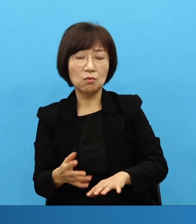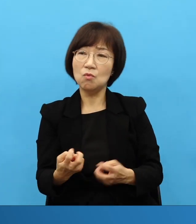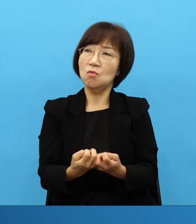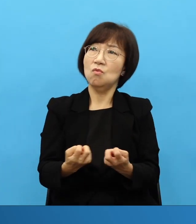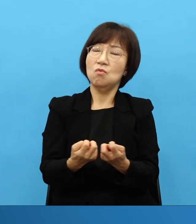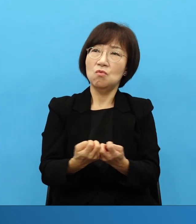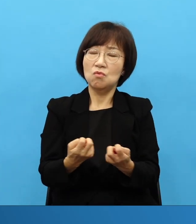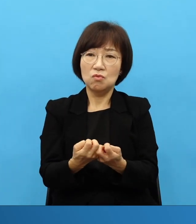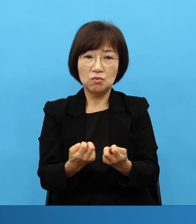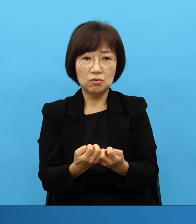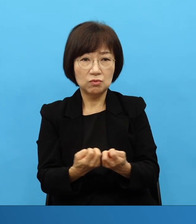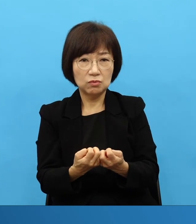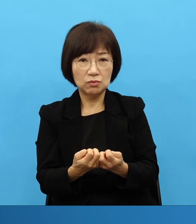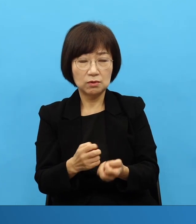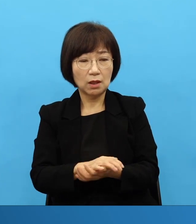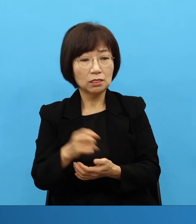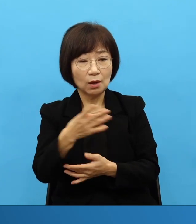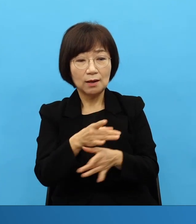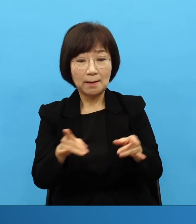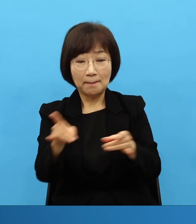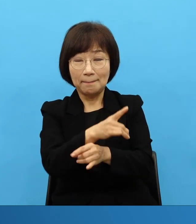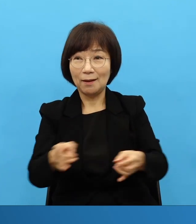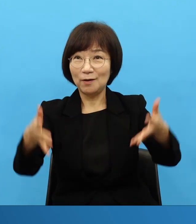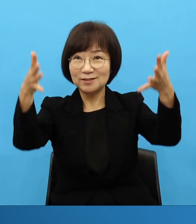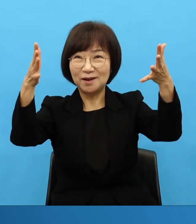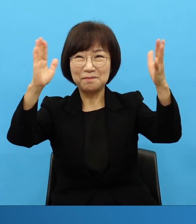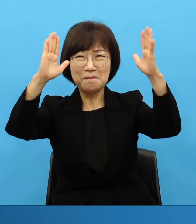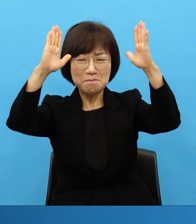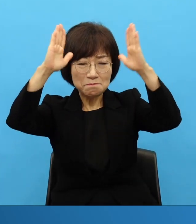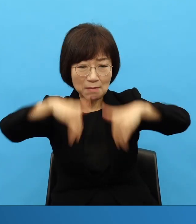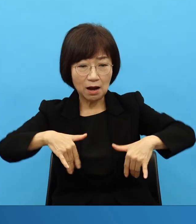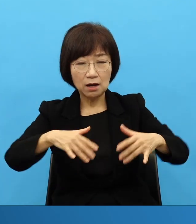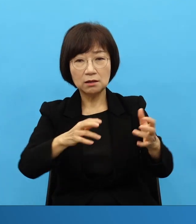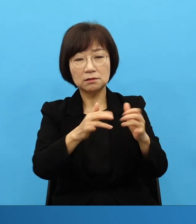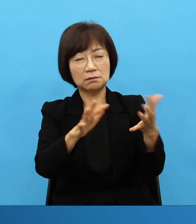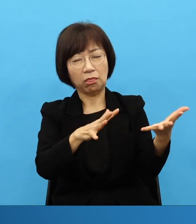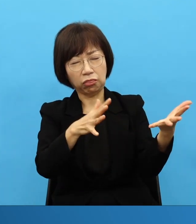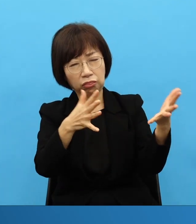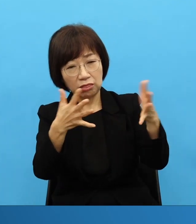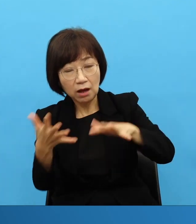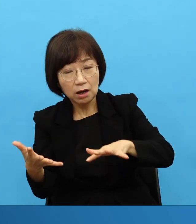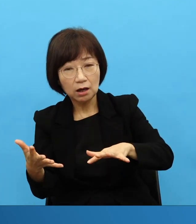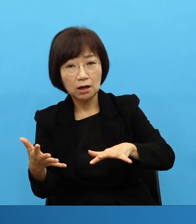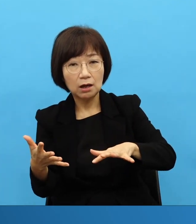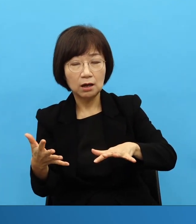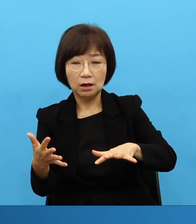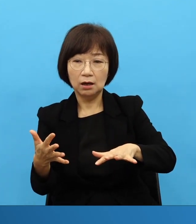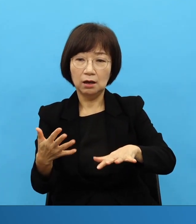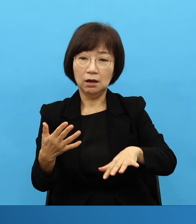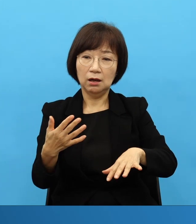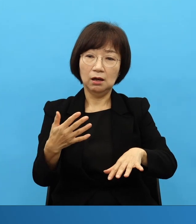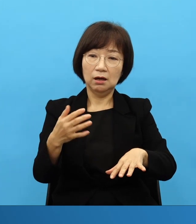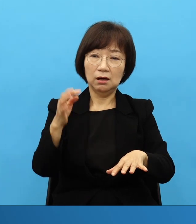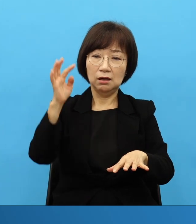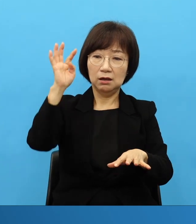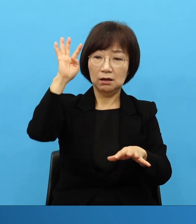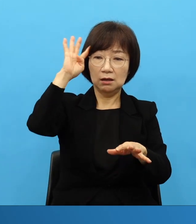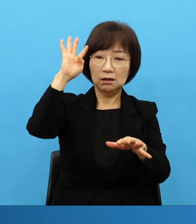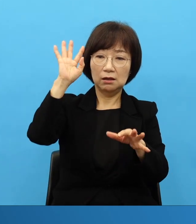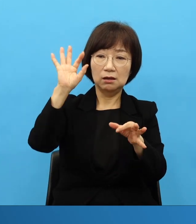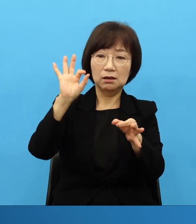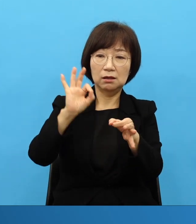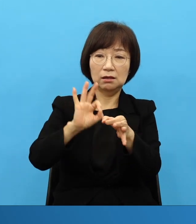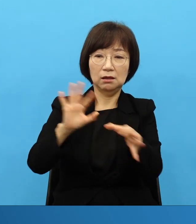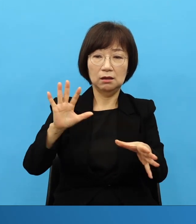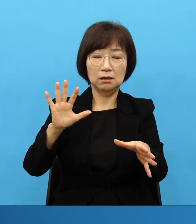있을 수도 없는 그거 무슨 백화점 그거 무너져 사람 죽은 거 보세요 And how could something like that take place where a mall or a department store completely collapsed and all those people have